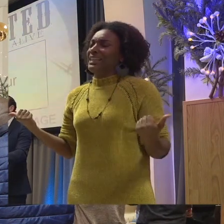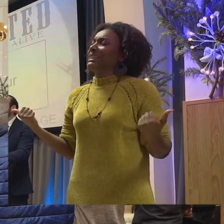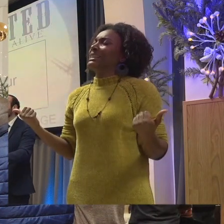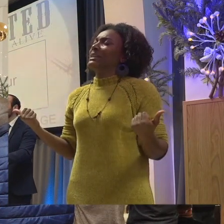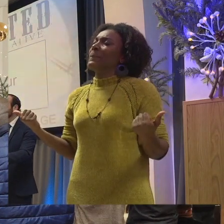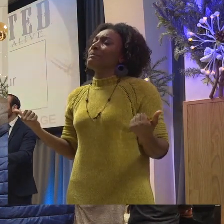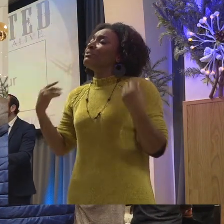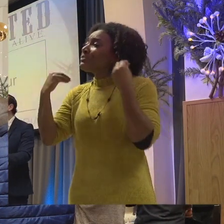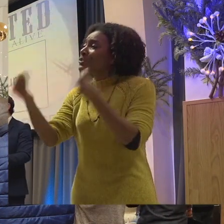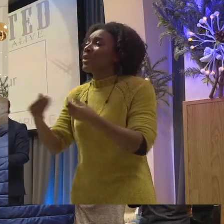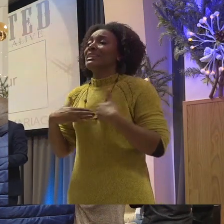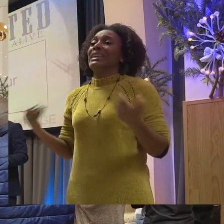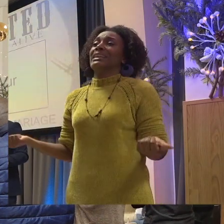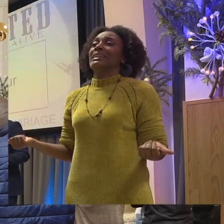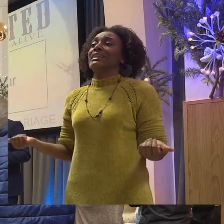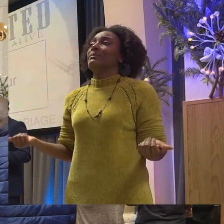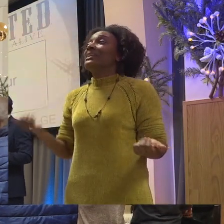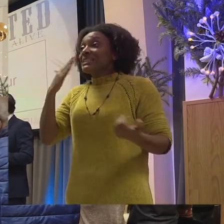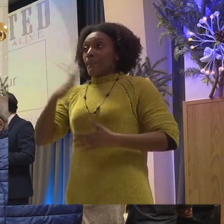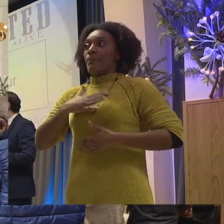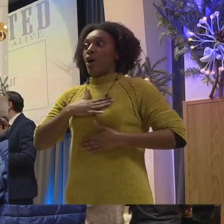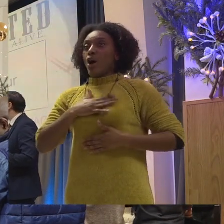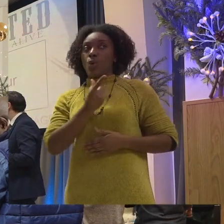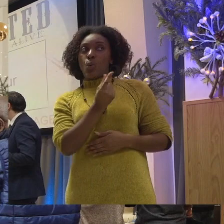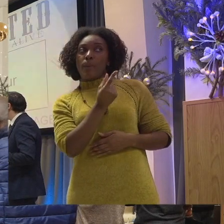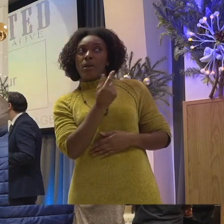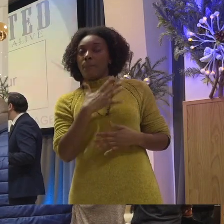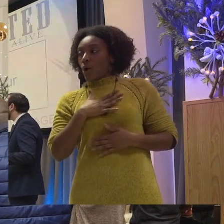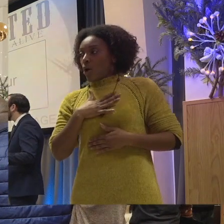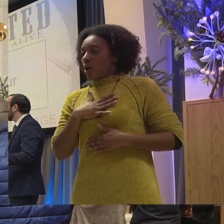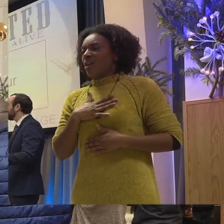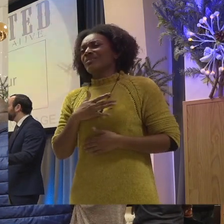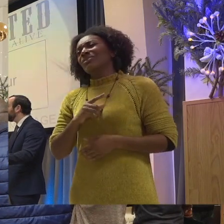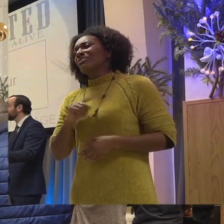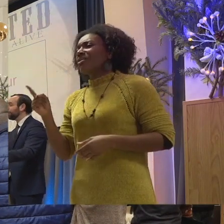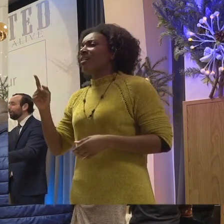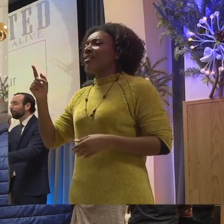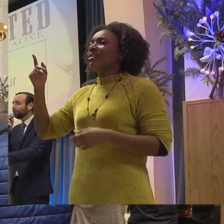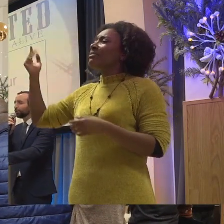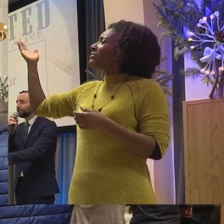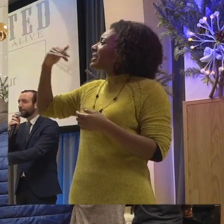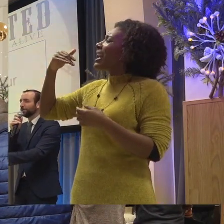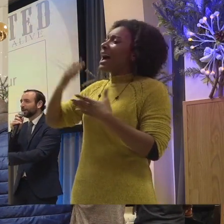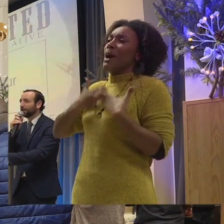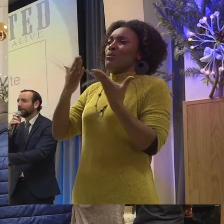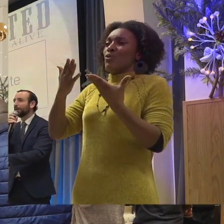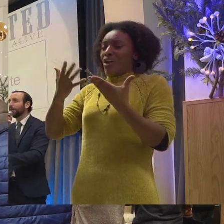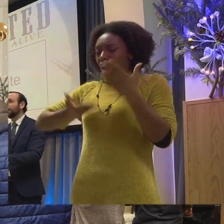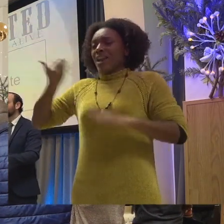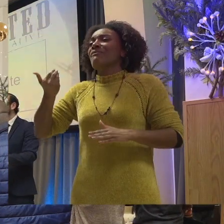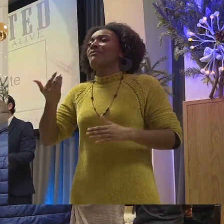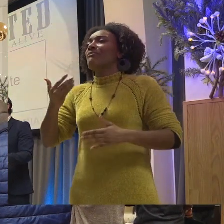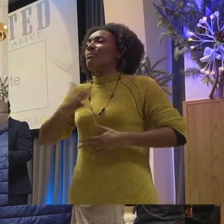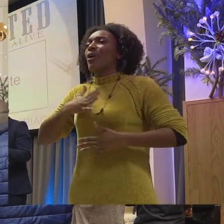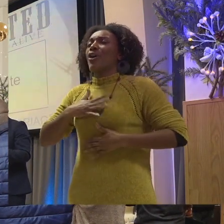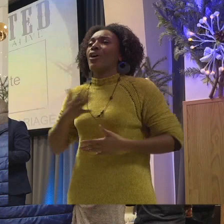alléluia. Seigneur, s'il y a de la peur dans les couples, mon Dieu, je te prie, afin que ton amour vienne bannir cette peur au nom de Jésus, alléluia.